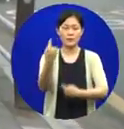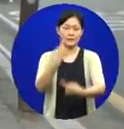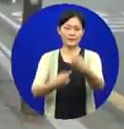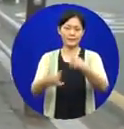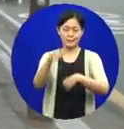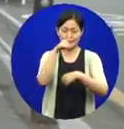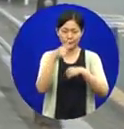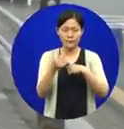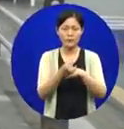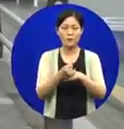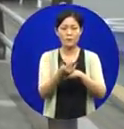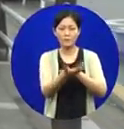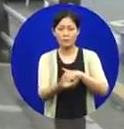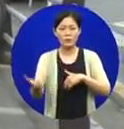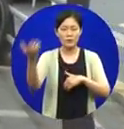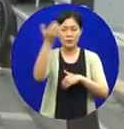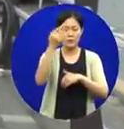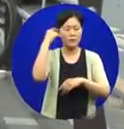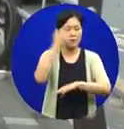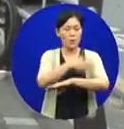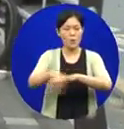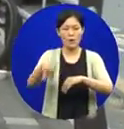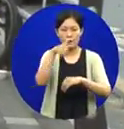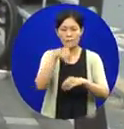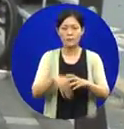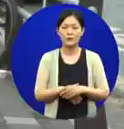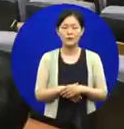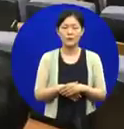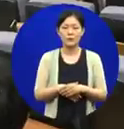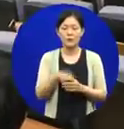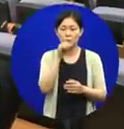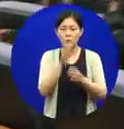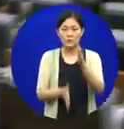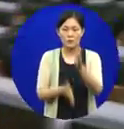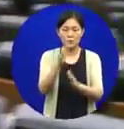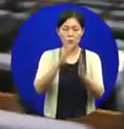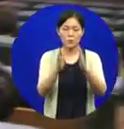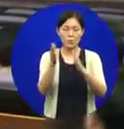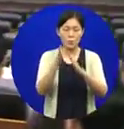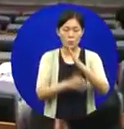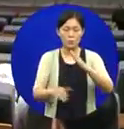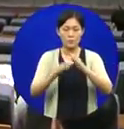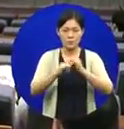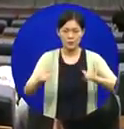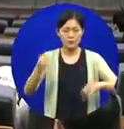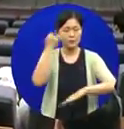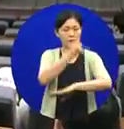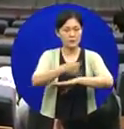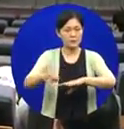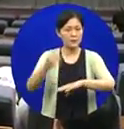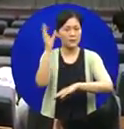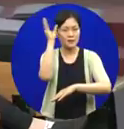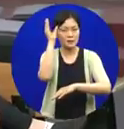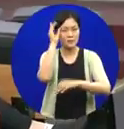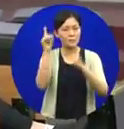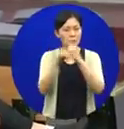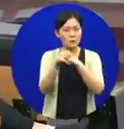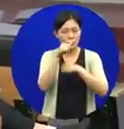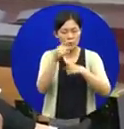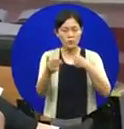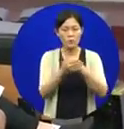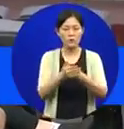및 자문을 통해 도시 브랜드 가치를 높일 계획입니다. 한편 시는 공무원들의 공공 디자인에 대한 인식 제고를